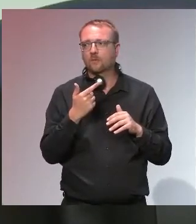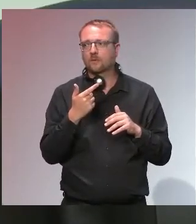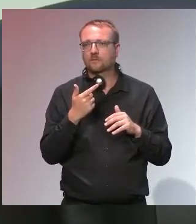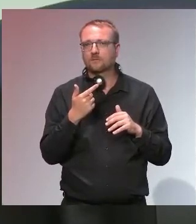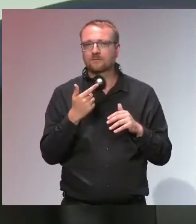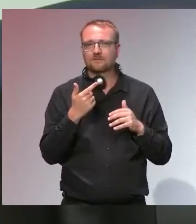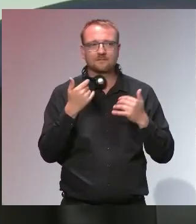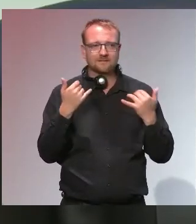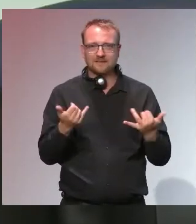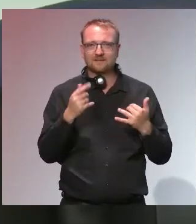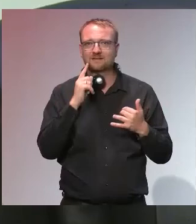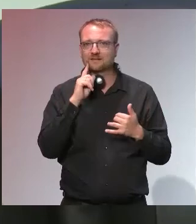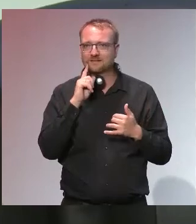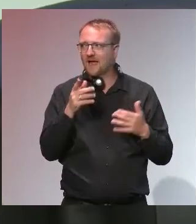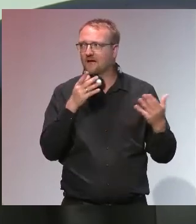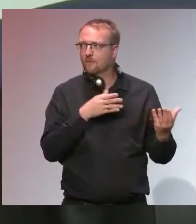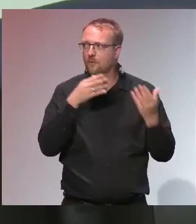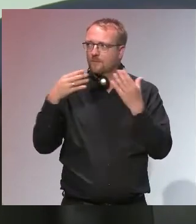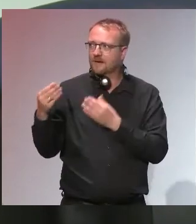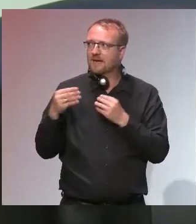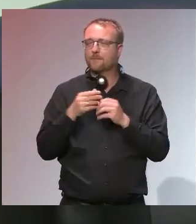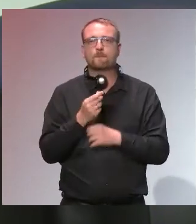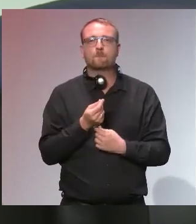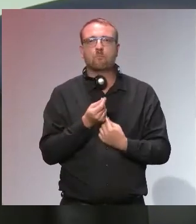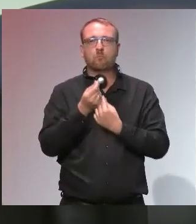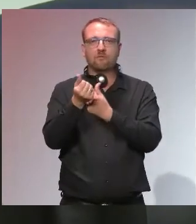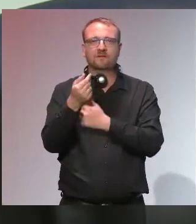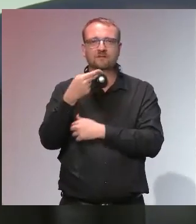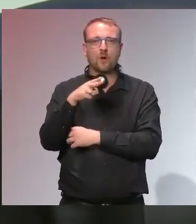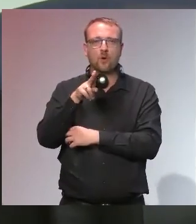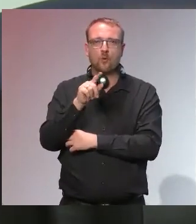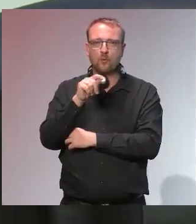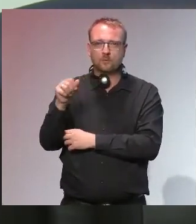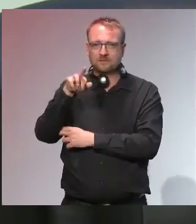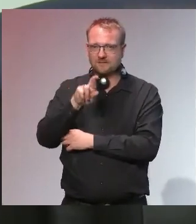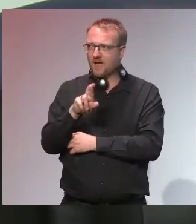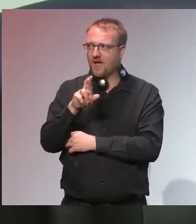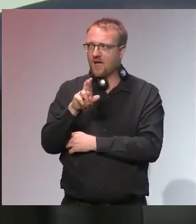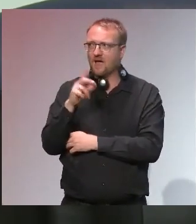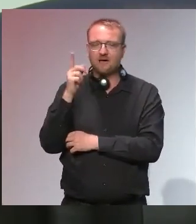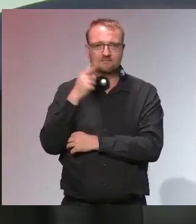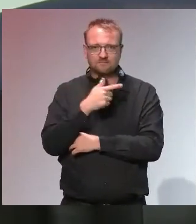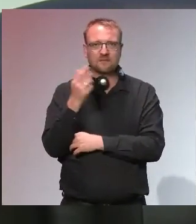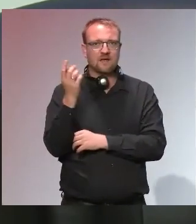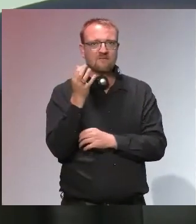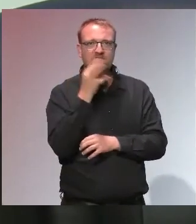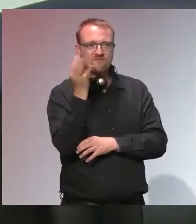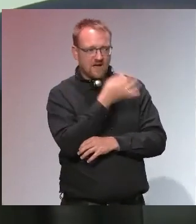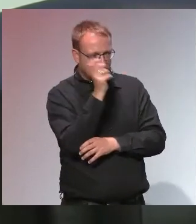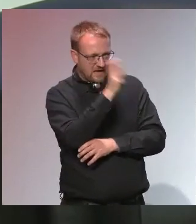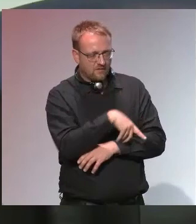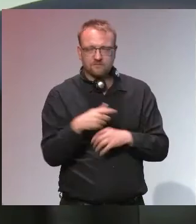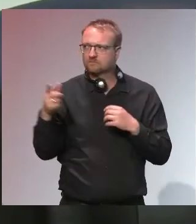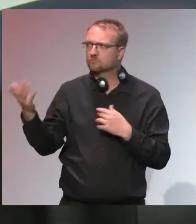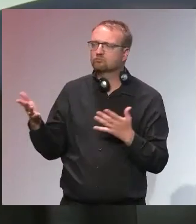Ich darf an Herrn Professor Hutter kurz übergeben für die Antwort der Frage, die im Chatbereich an Lisbeth Hall gegangen ist. Ja, das ist relativ einfach.